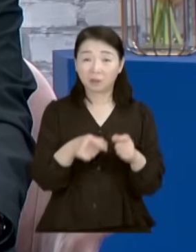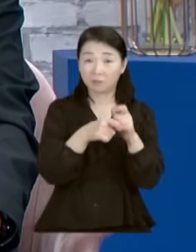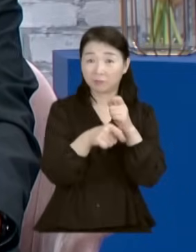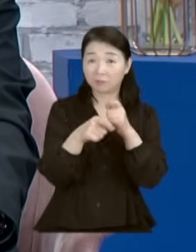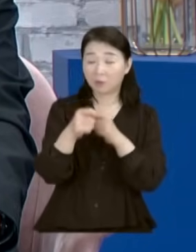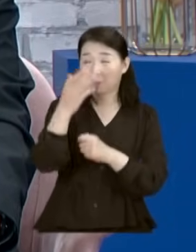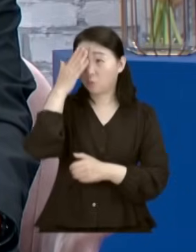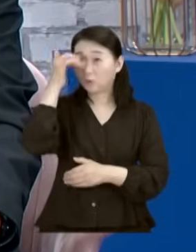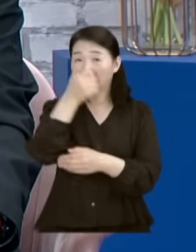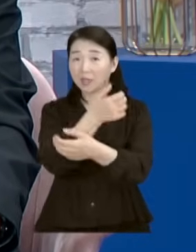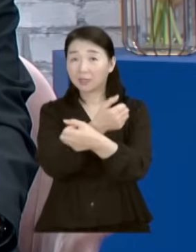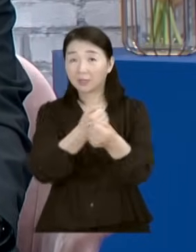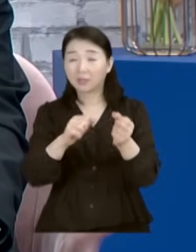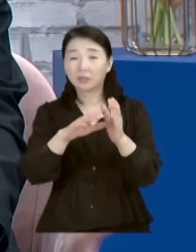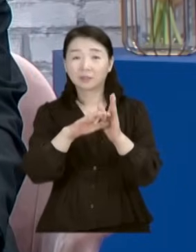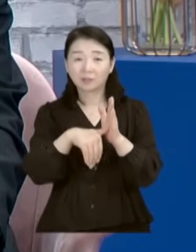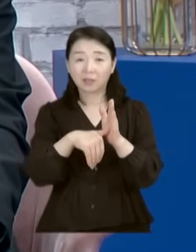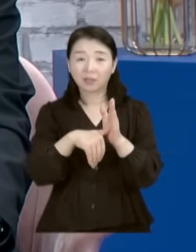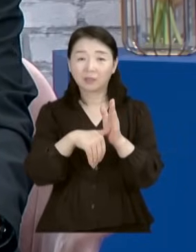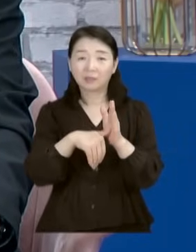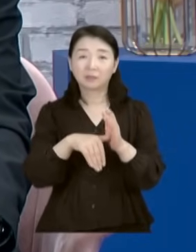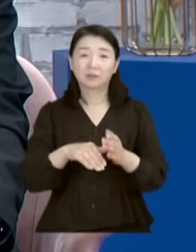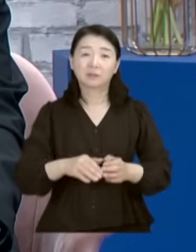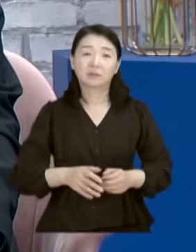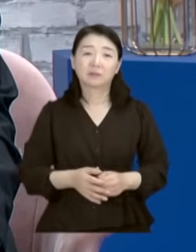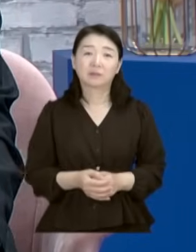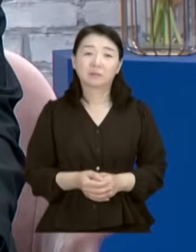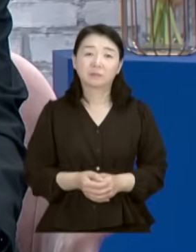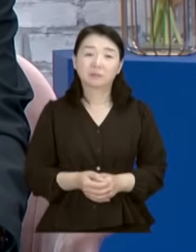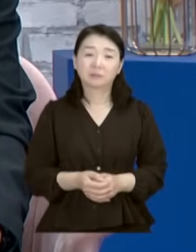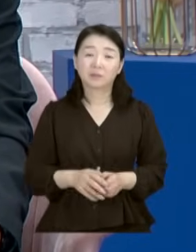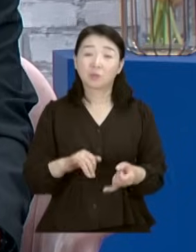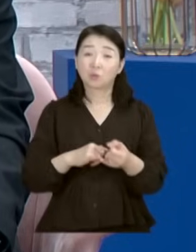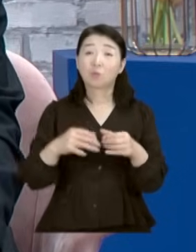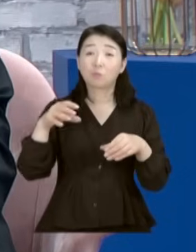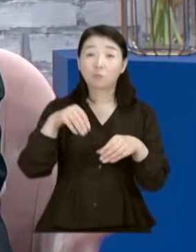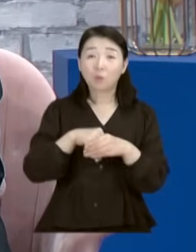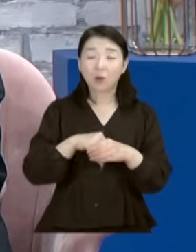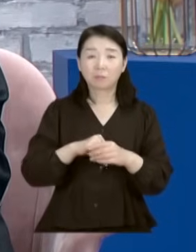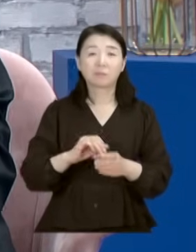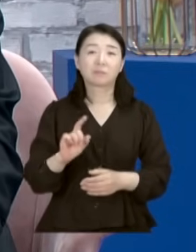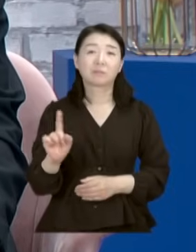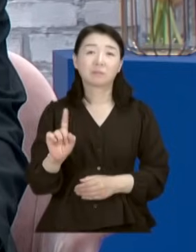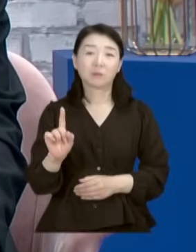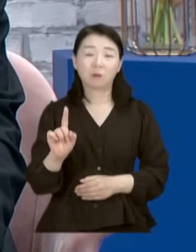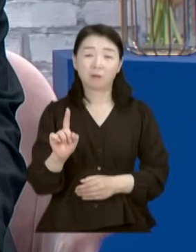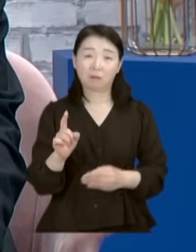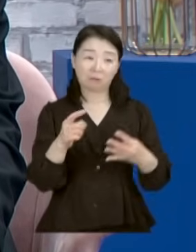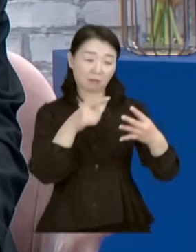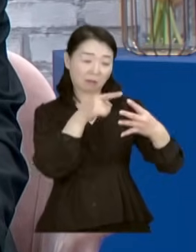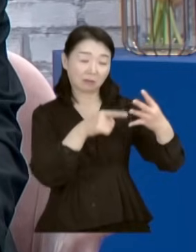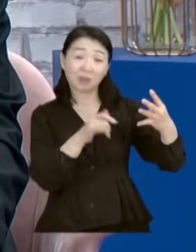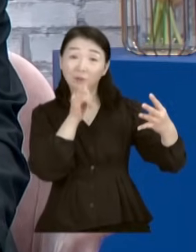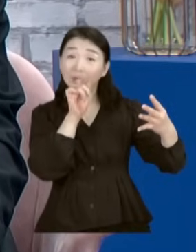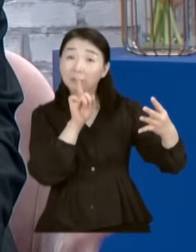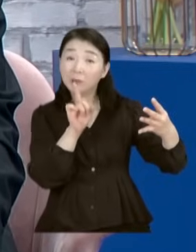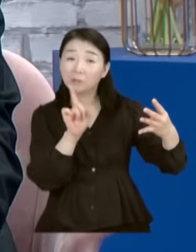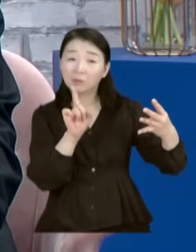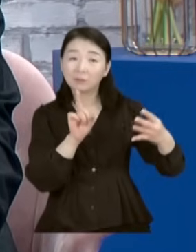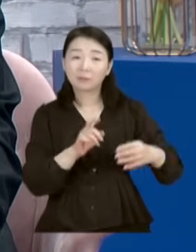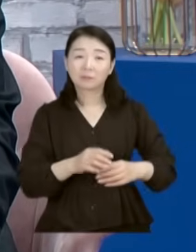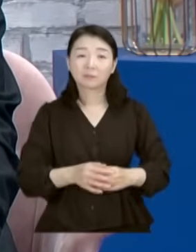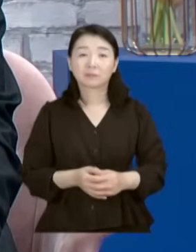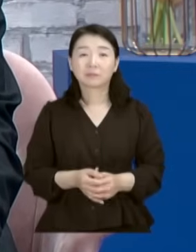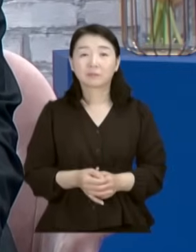프랜차이즈하고 이제 본사하고 계약을 하잖아요 계약 계약할 때 꼭 포함시키는 조항이 있대요 김정은